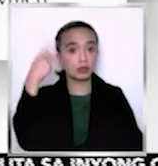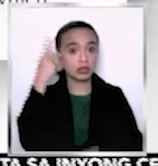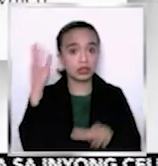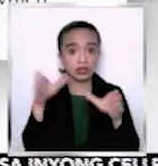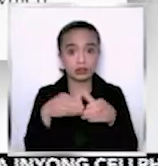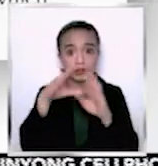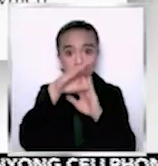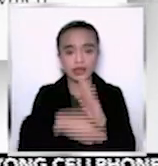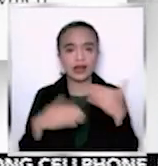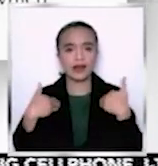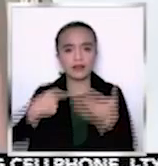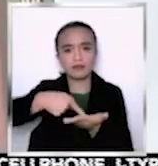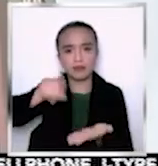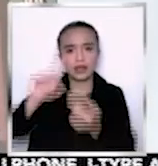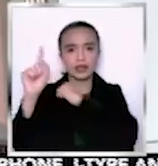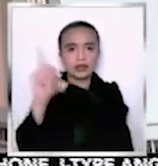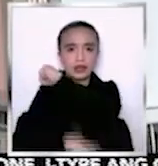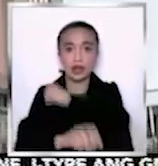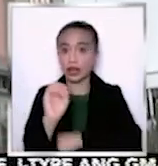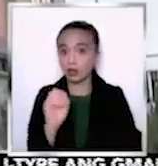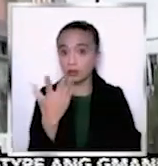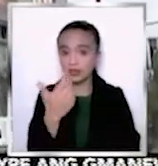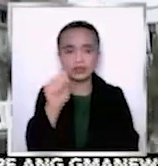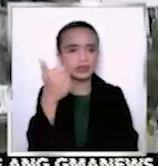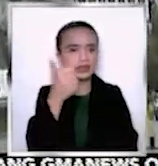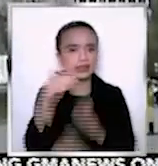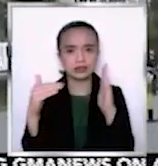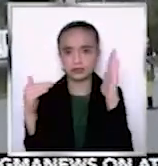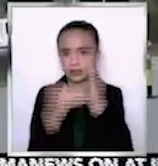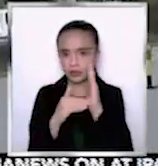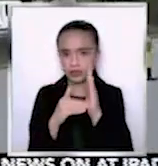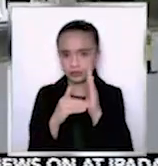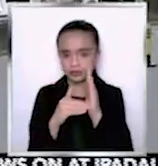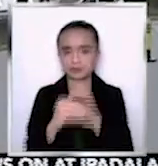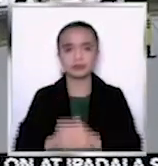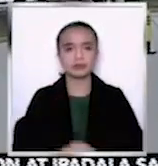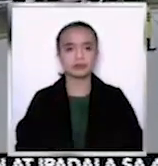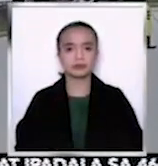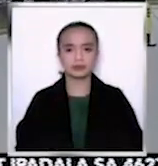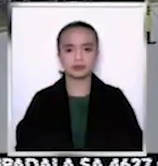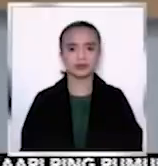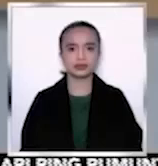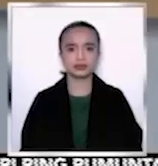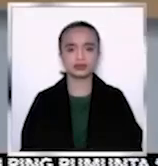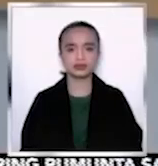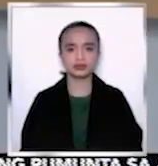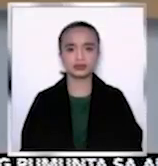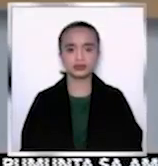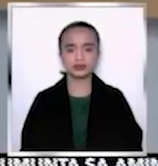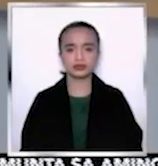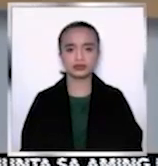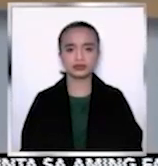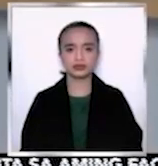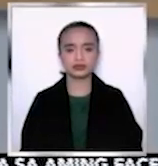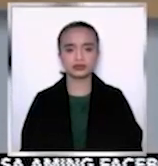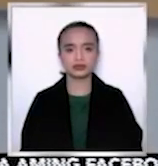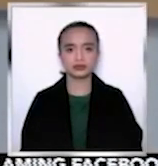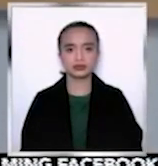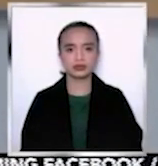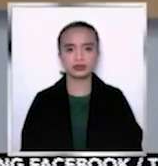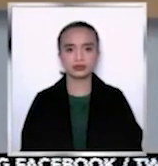sa 10,000 piso. Tina Panganiban Perez, nakatutok, 24 oras. Nangalampag sa